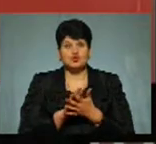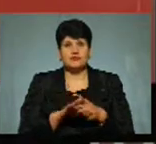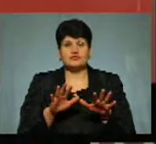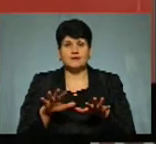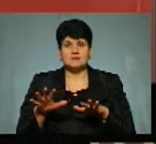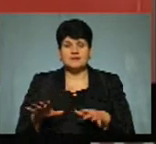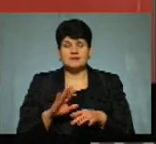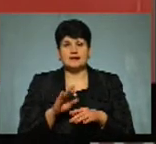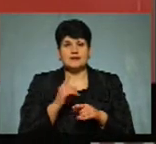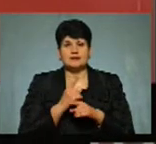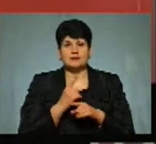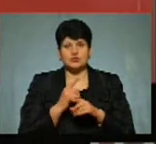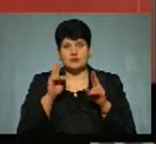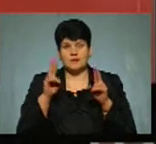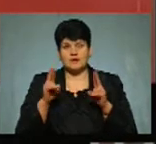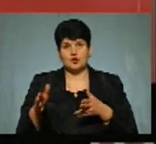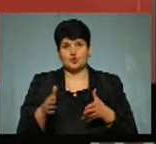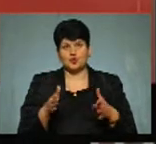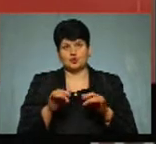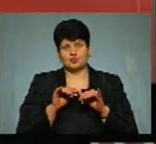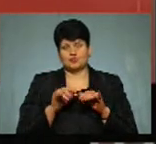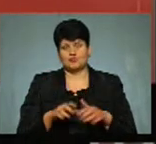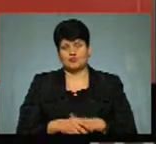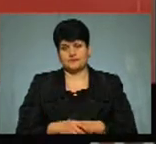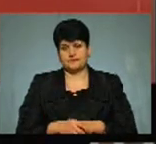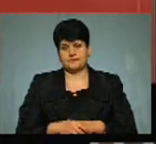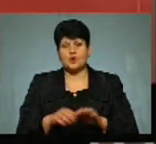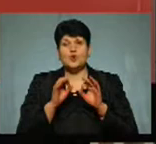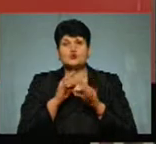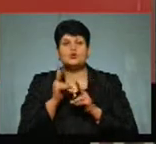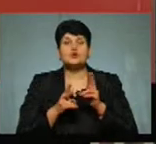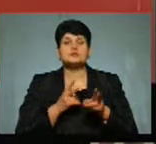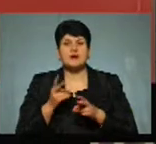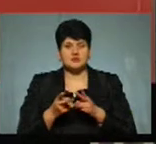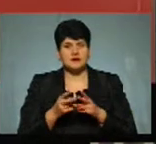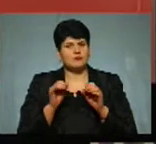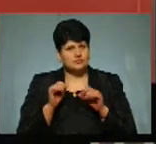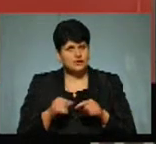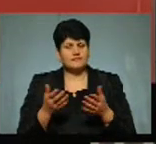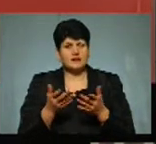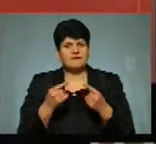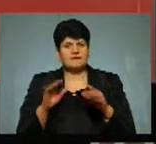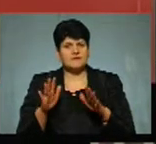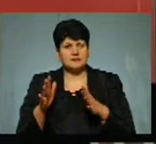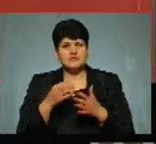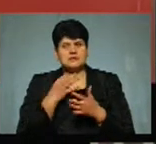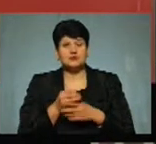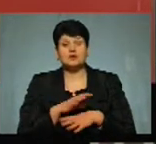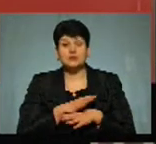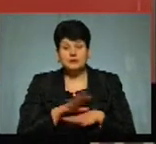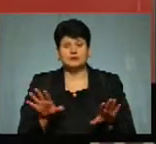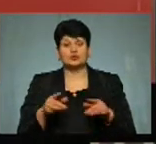не заборонено правилами дорожнього руху. Розкажіть про оскарження. Чи можливо в якихось випадках сказати, що от не було